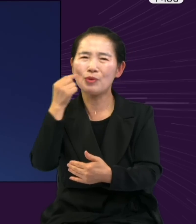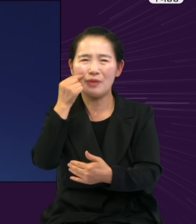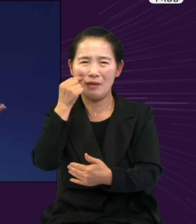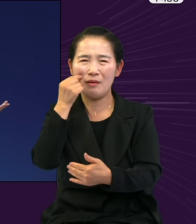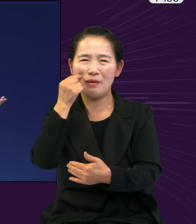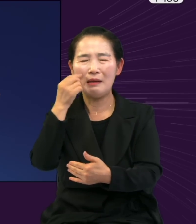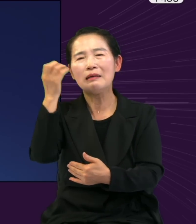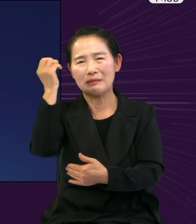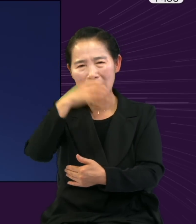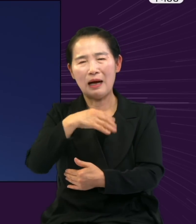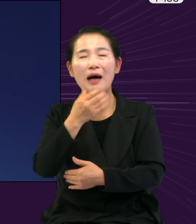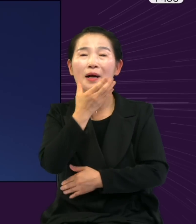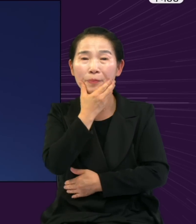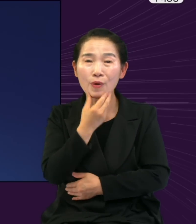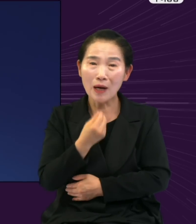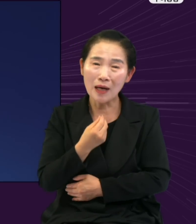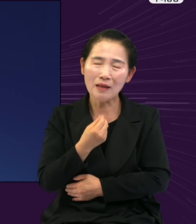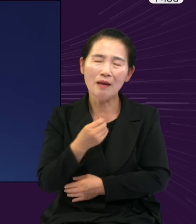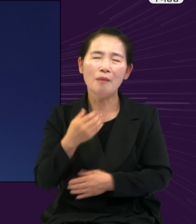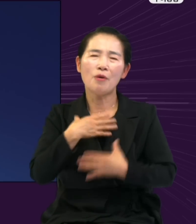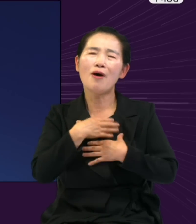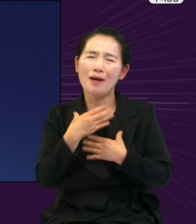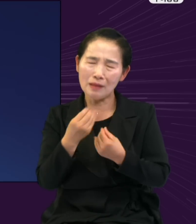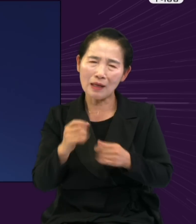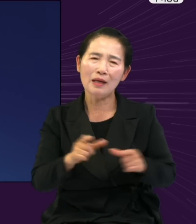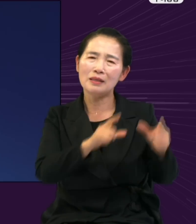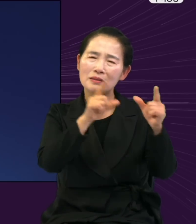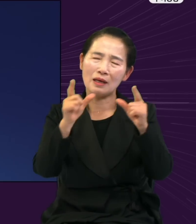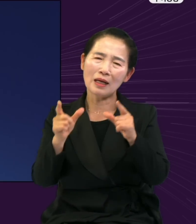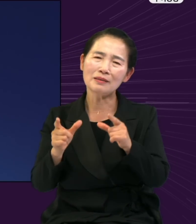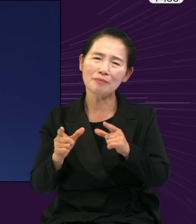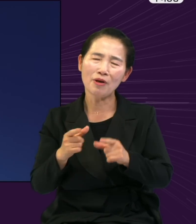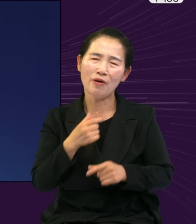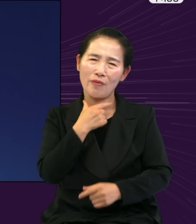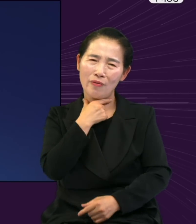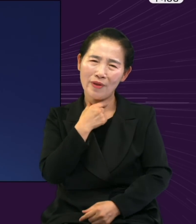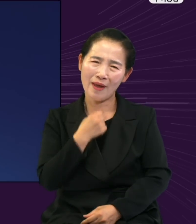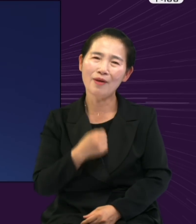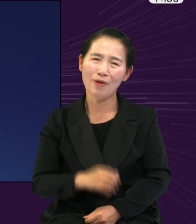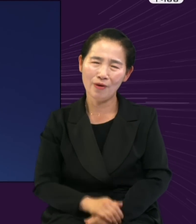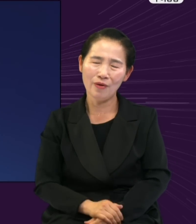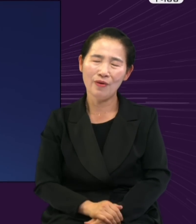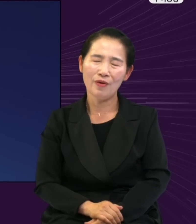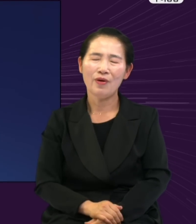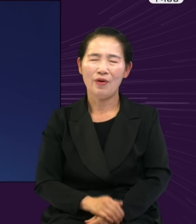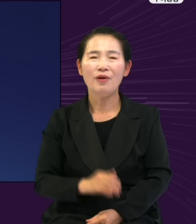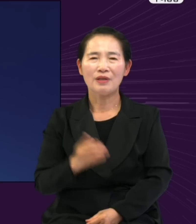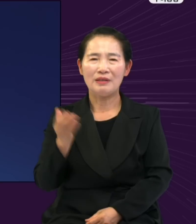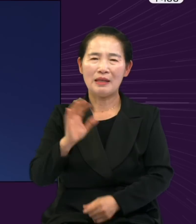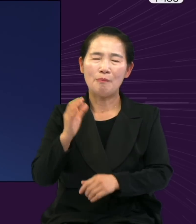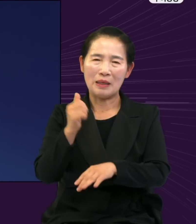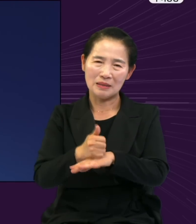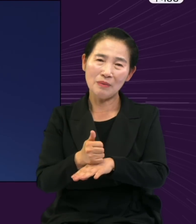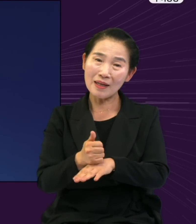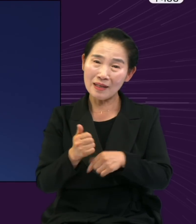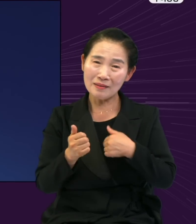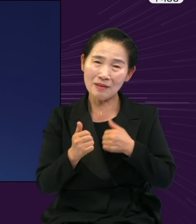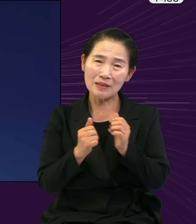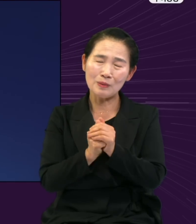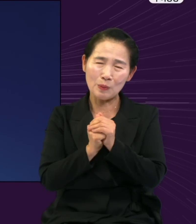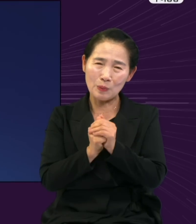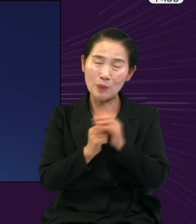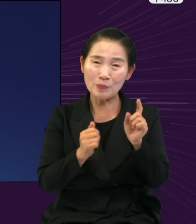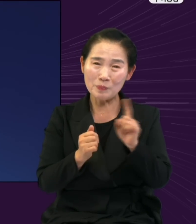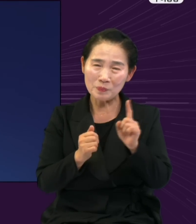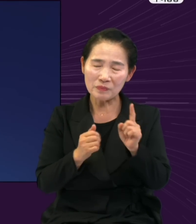행복하게 편안하게 살았으면. 그런데 마지막에 제가 이런 기도를 주님께 올려드렸습니다. 제